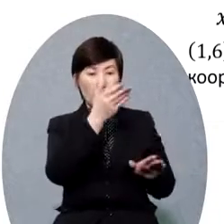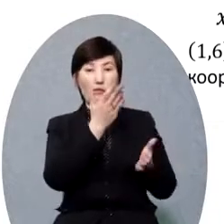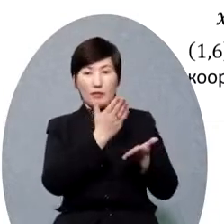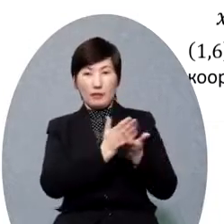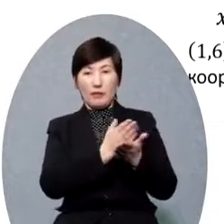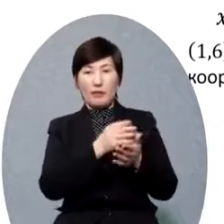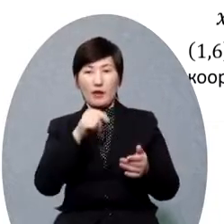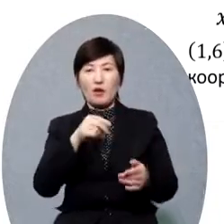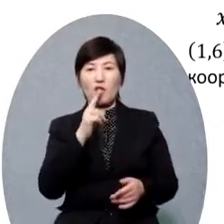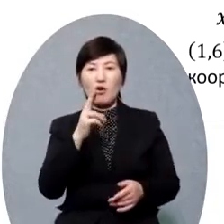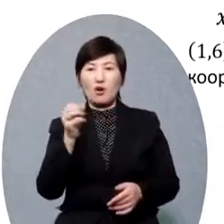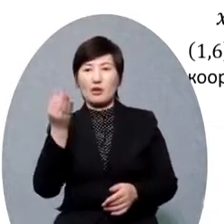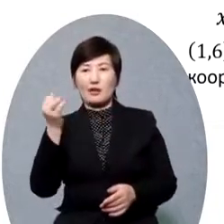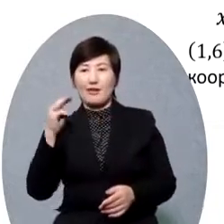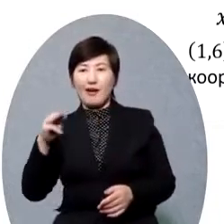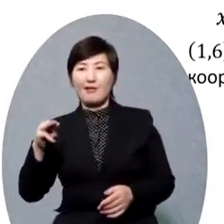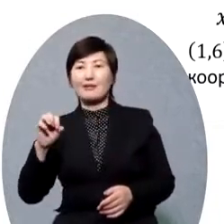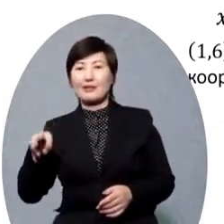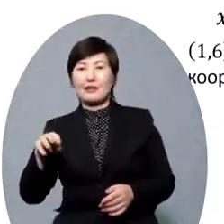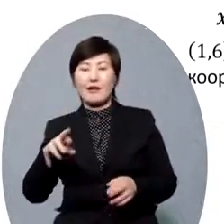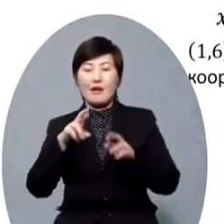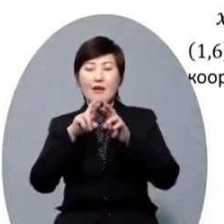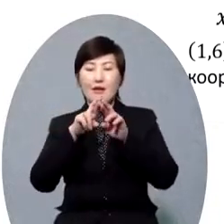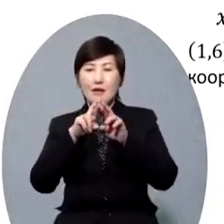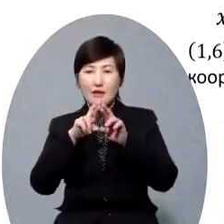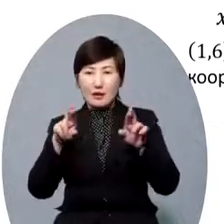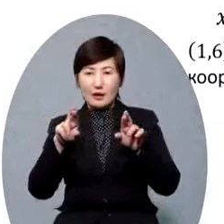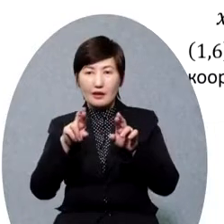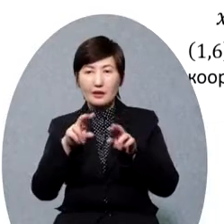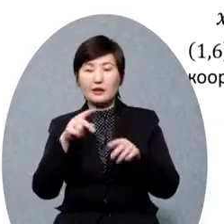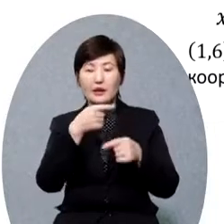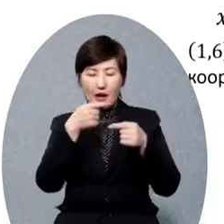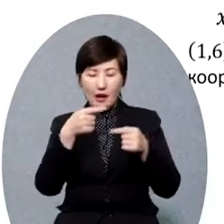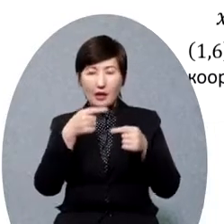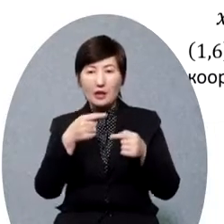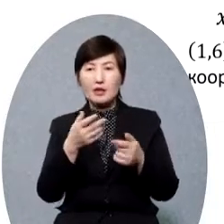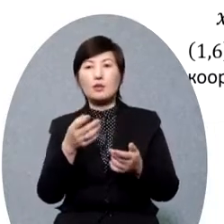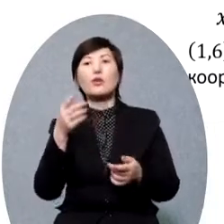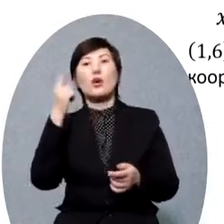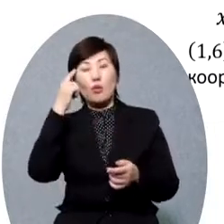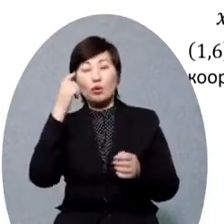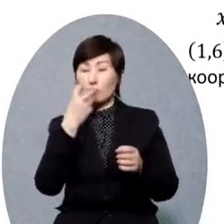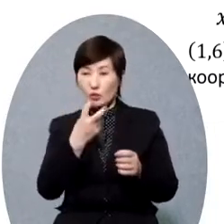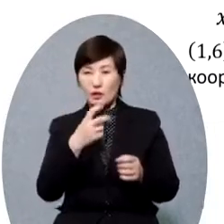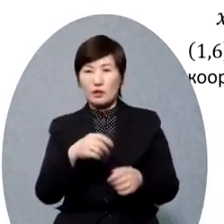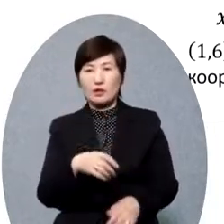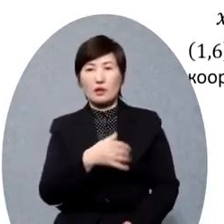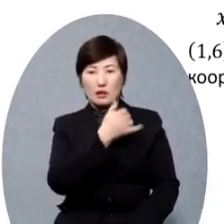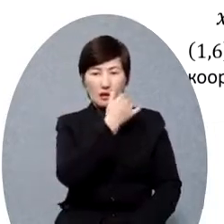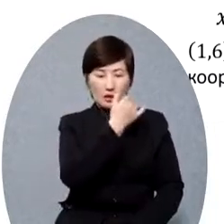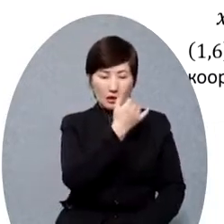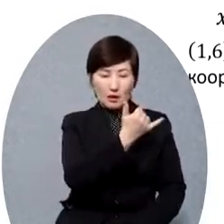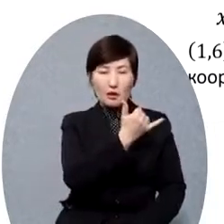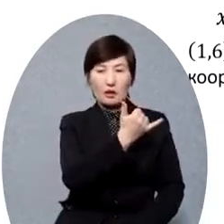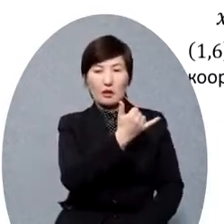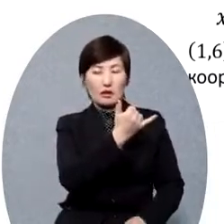координатуудын ялгуур байх вэ гэхээр y-гүүдийнх нь харгалзан ялгуурынх нь